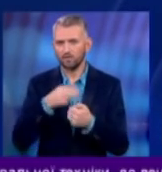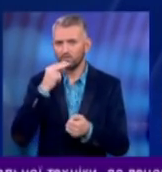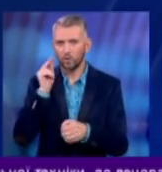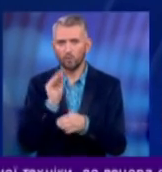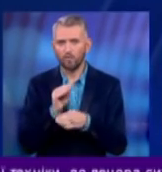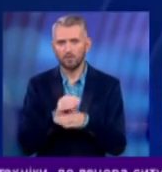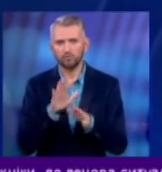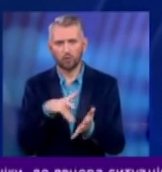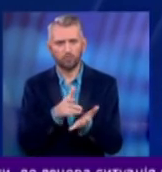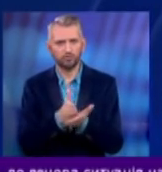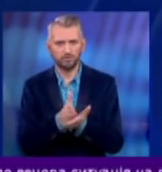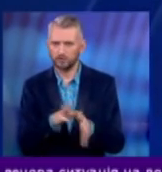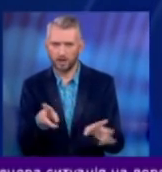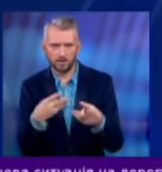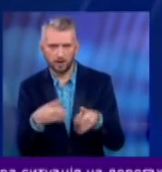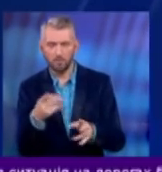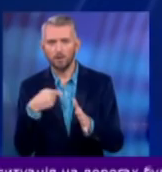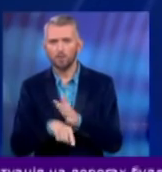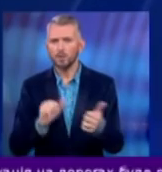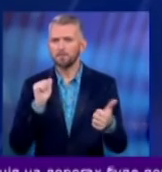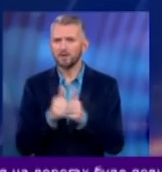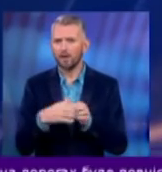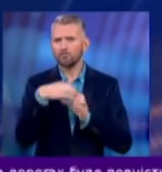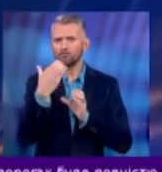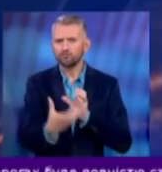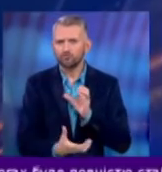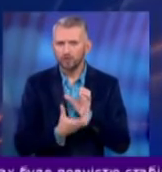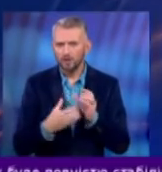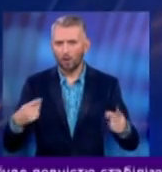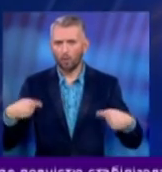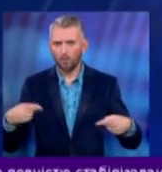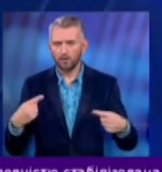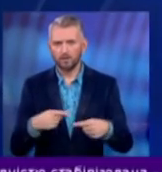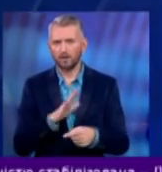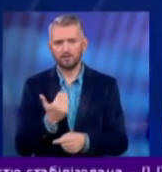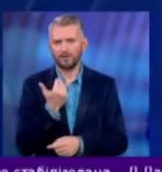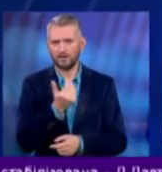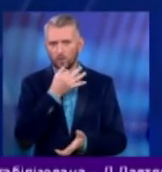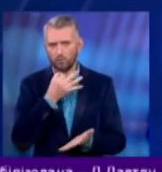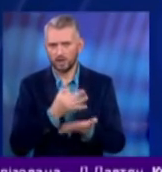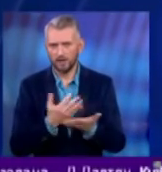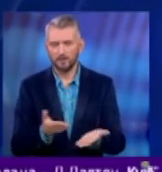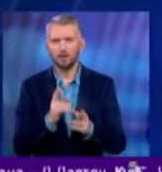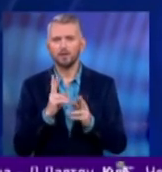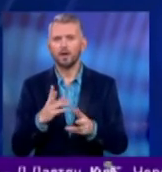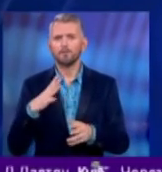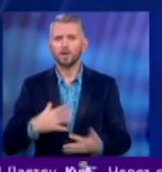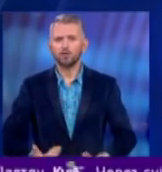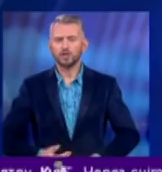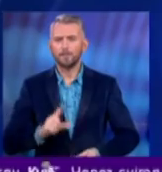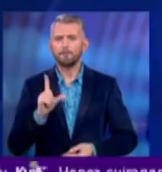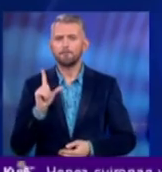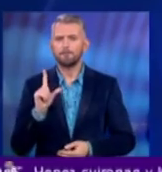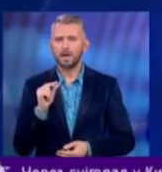лише комунальників не варто. Бо ж міняти шини на колесах автомобілістів – не їхня компетенція. Як пережили першу снігову